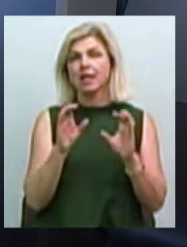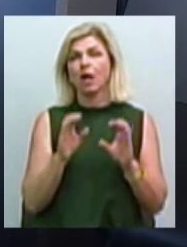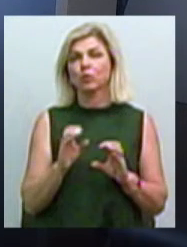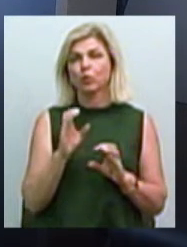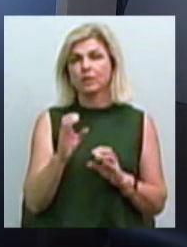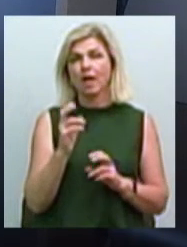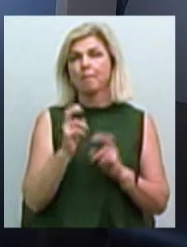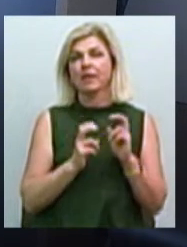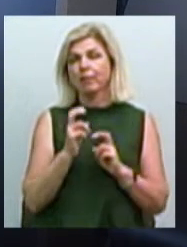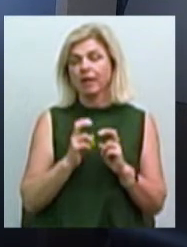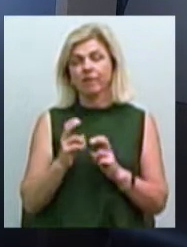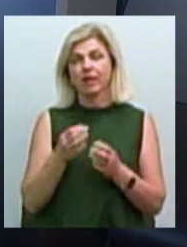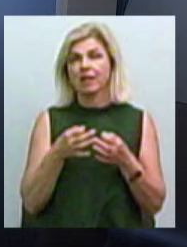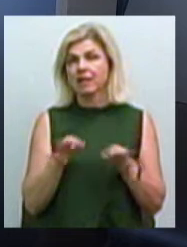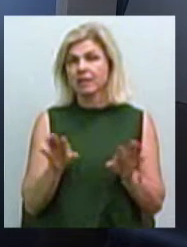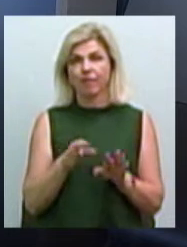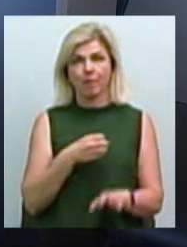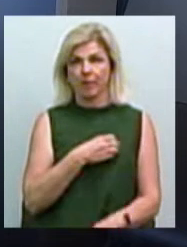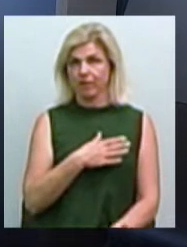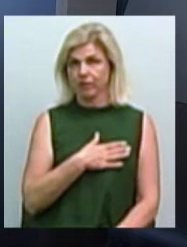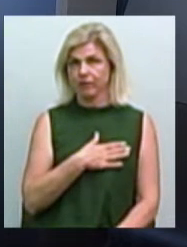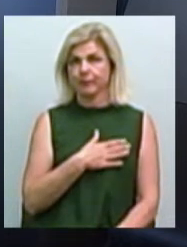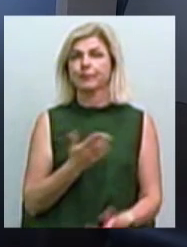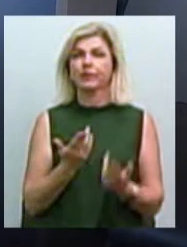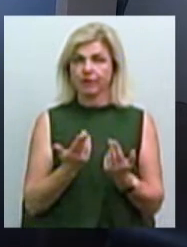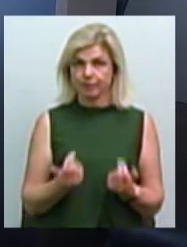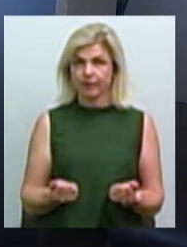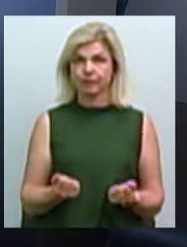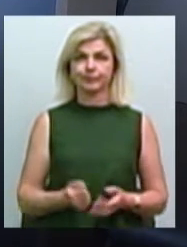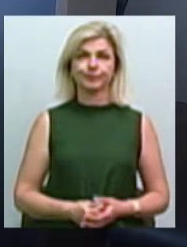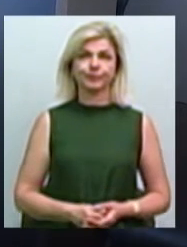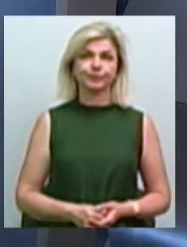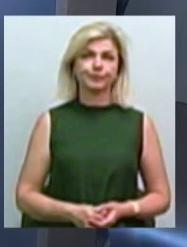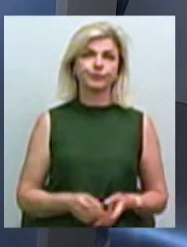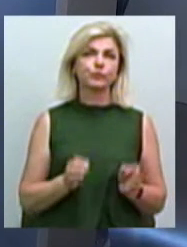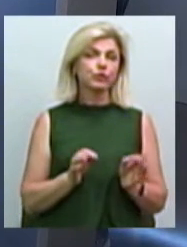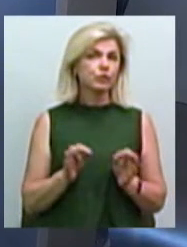не дозволяє інвестувати в них. Безусловно. Конечно же,